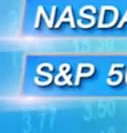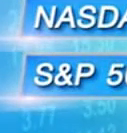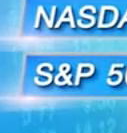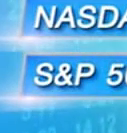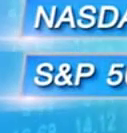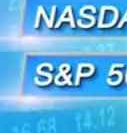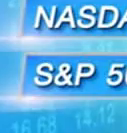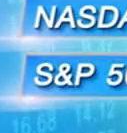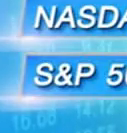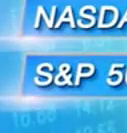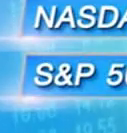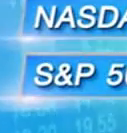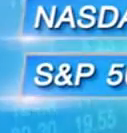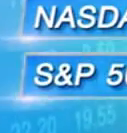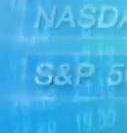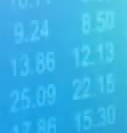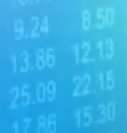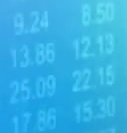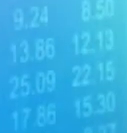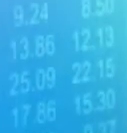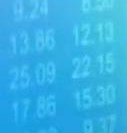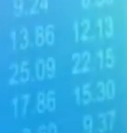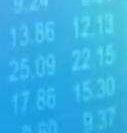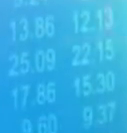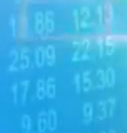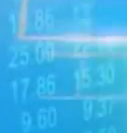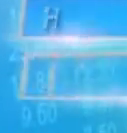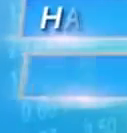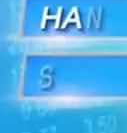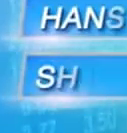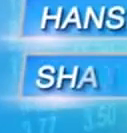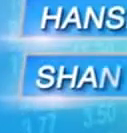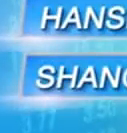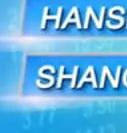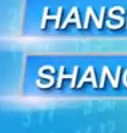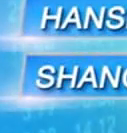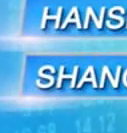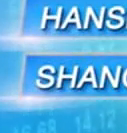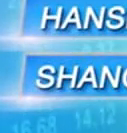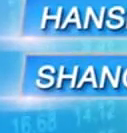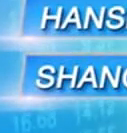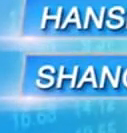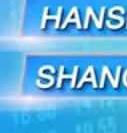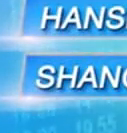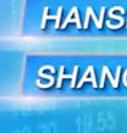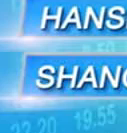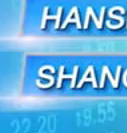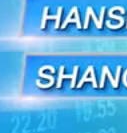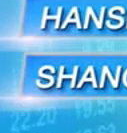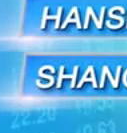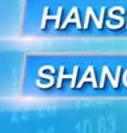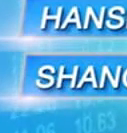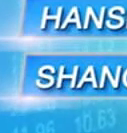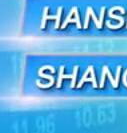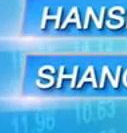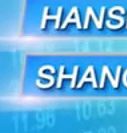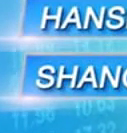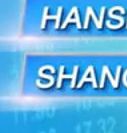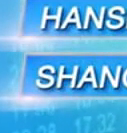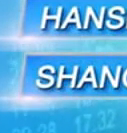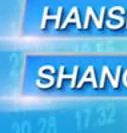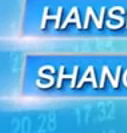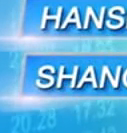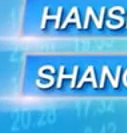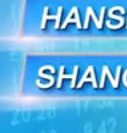3.12 จุดค่ะฝั่งตลาดหุ้นเอเชียดัชนีนิกเกอิตลาดหุ้นโตเกียวปิดภาคเช้าเพิ่มขึ้นไป